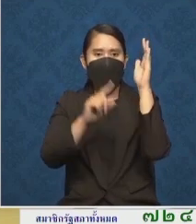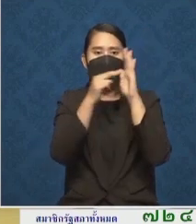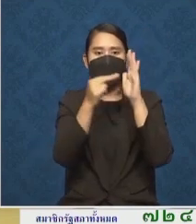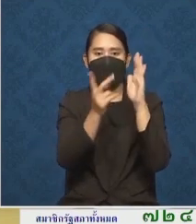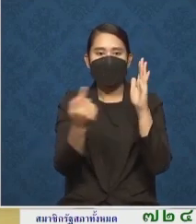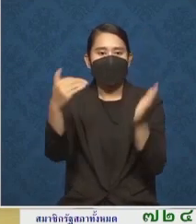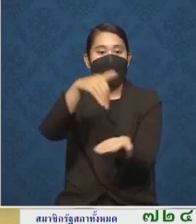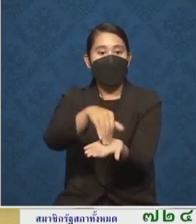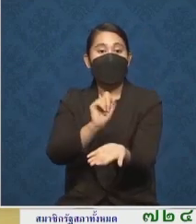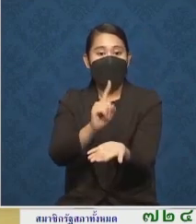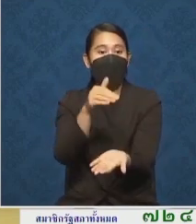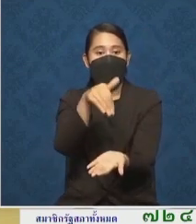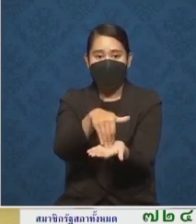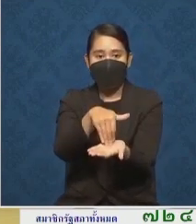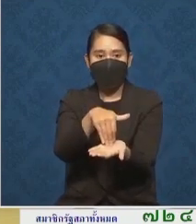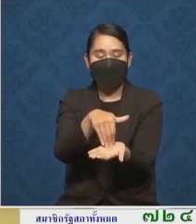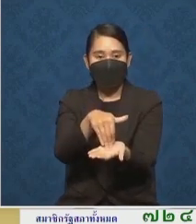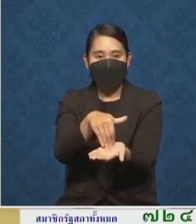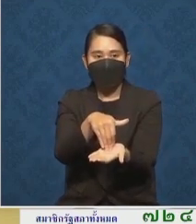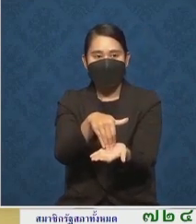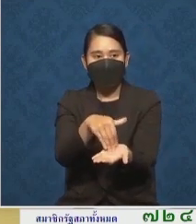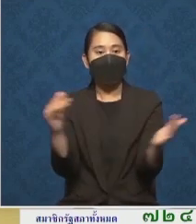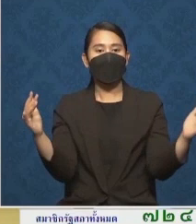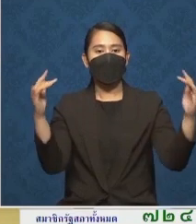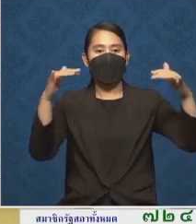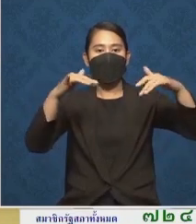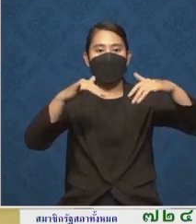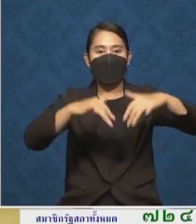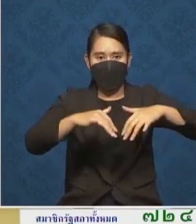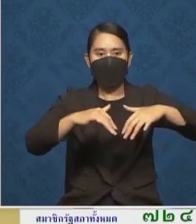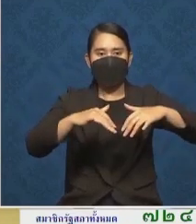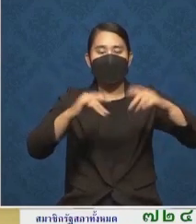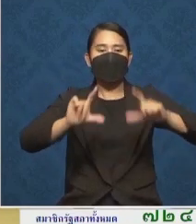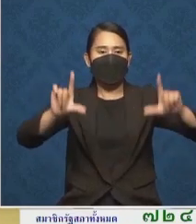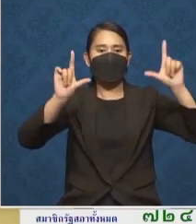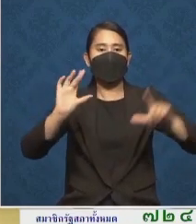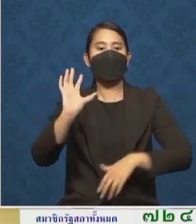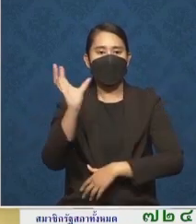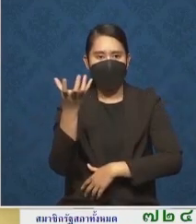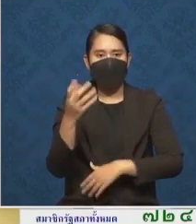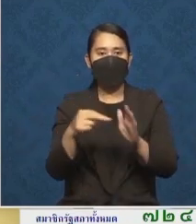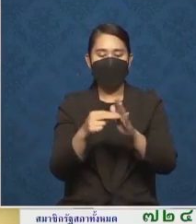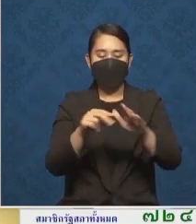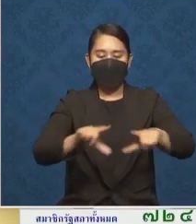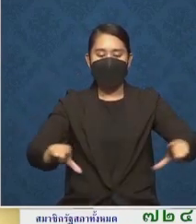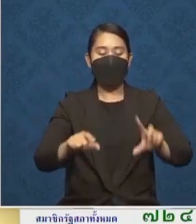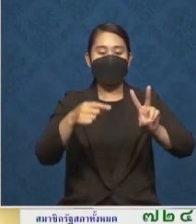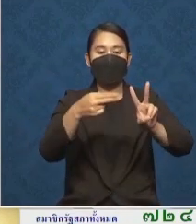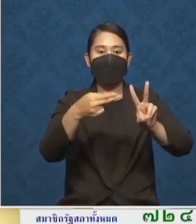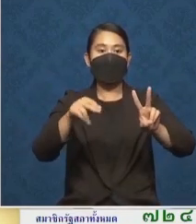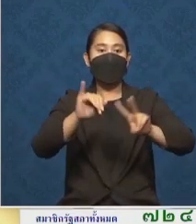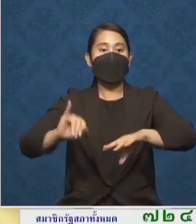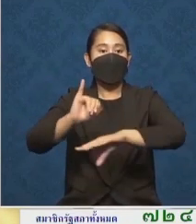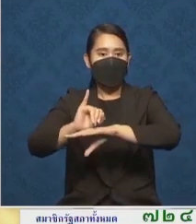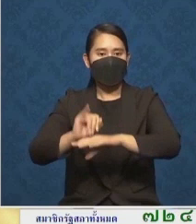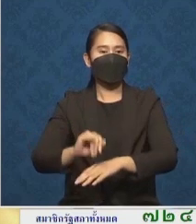างที่ครองไทยผ่านตรงนั้จะเป็นศูนยกลางกนบนของโลกมีพื้นที่ถึงrás 20,000 ไล่ ใหญ่ที่